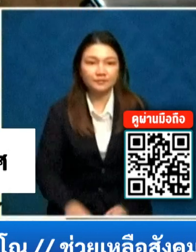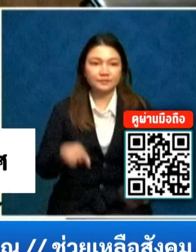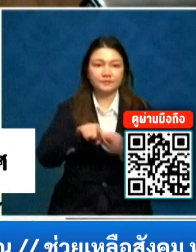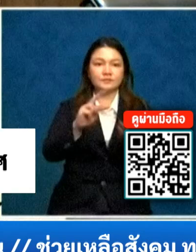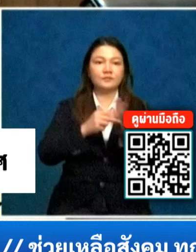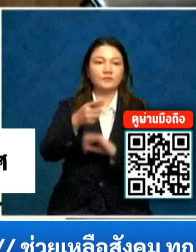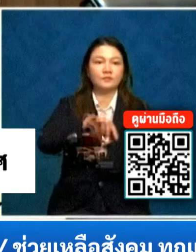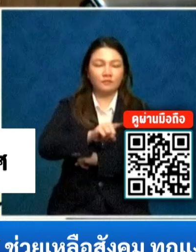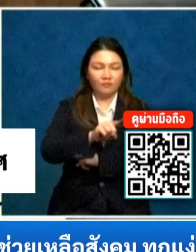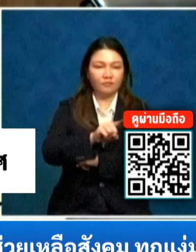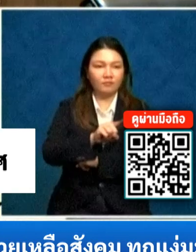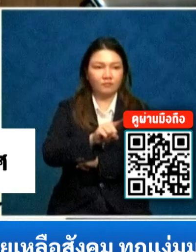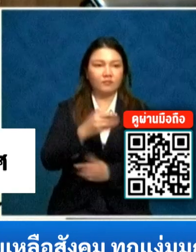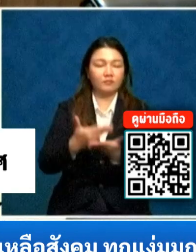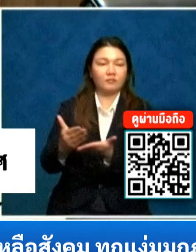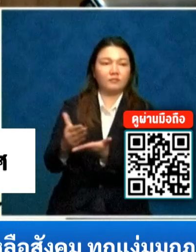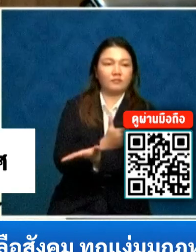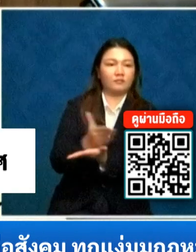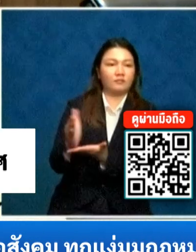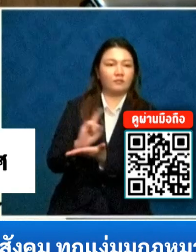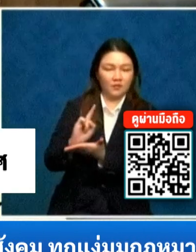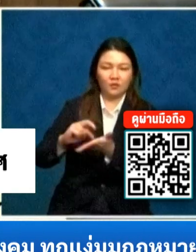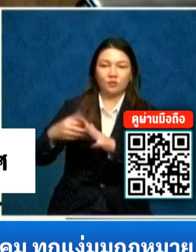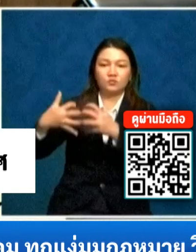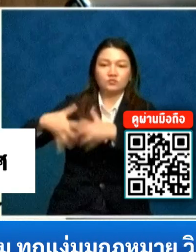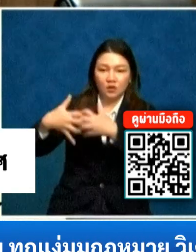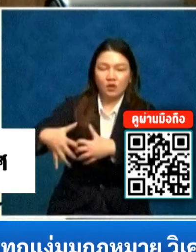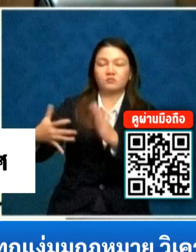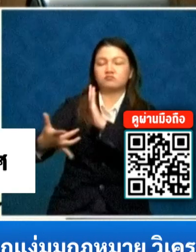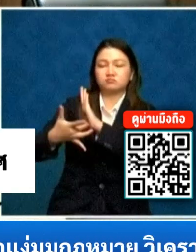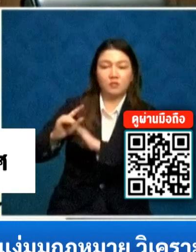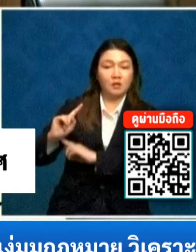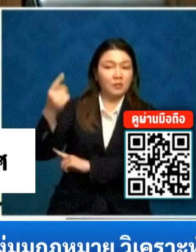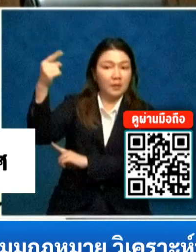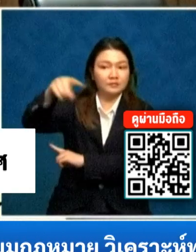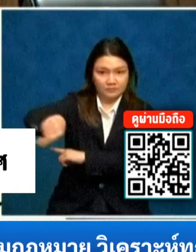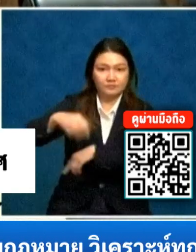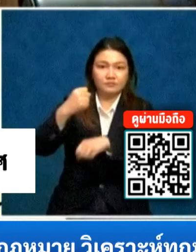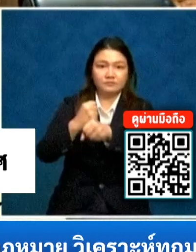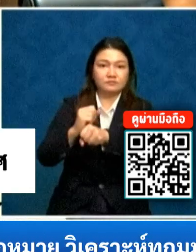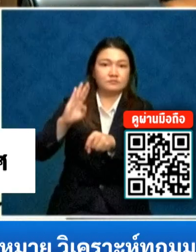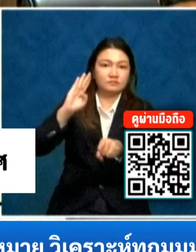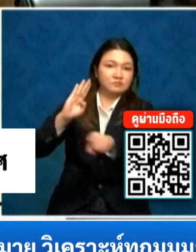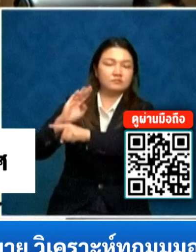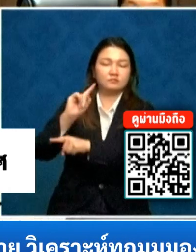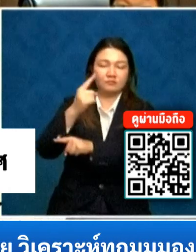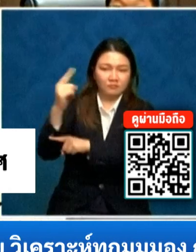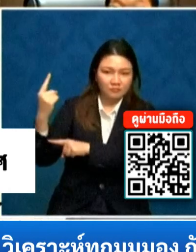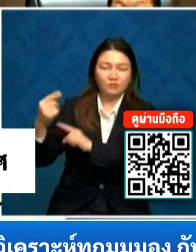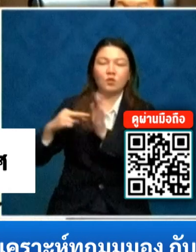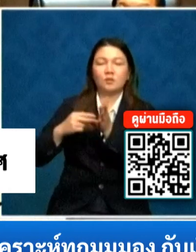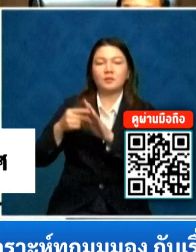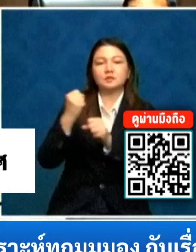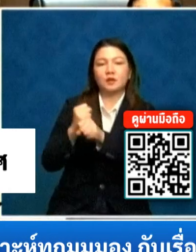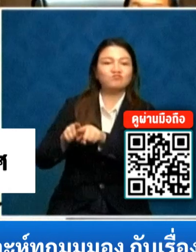แบ่งในอุตสาหกรรมที่มีการเติบโตใหม่ๆไม่ว่าอุตสาหกรรมอะไรที่เป็นเทรนด์เป็นอนาค